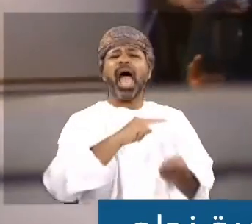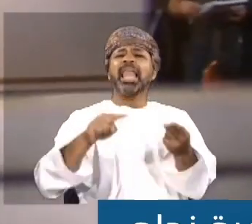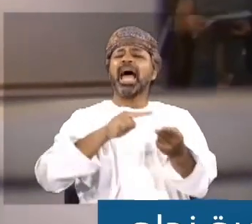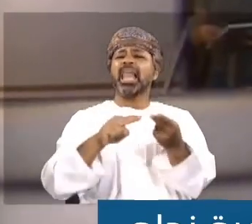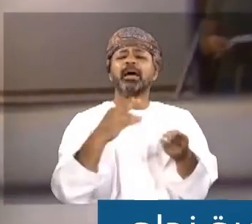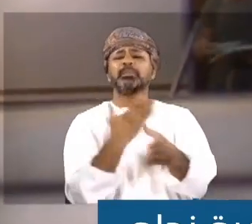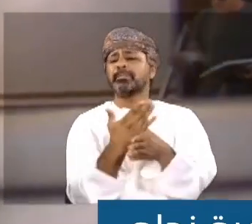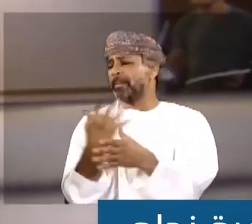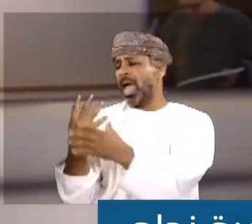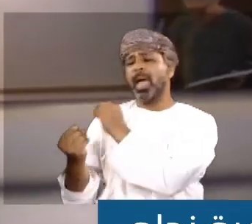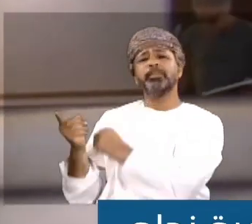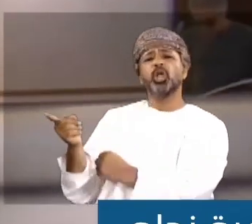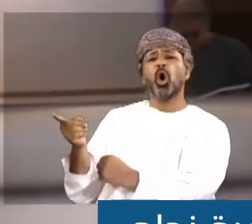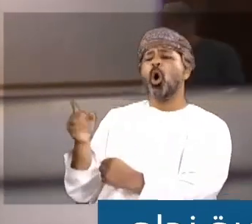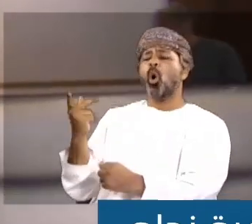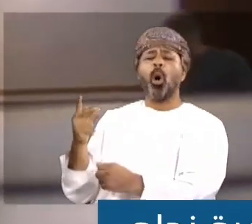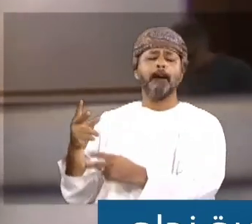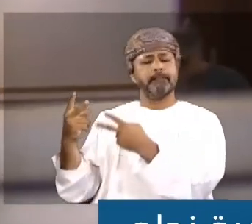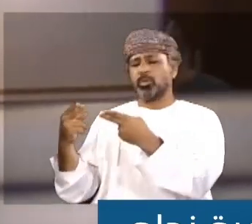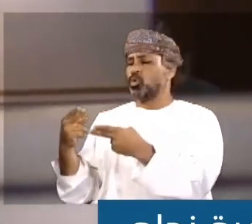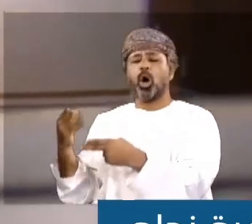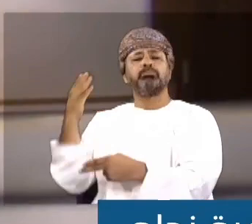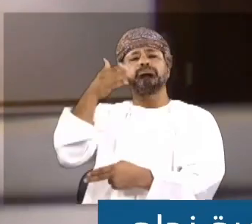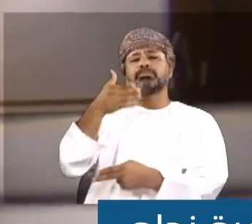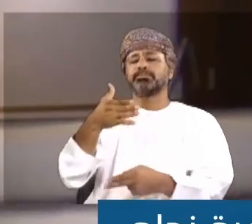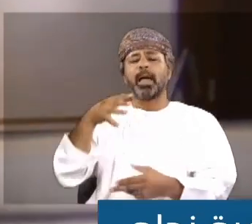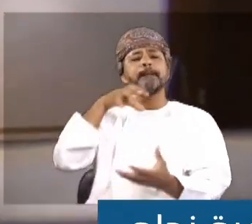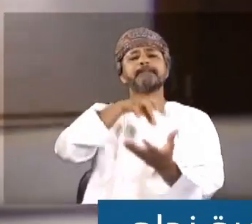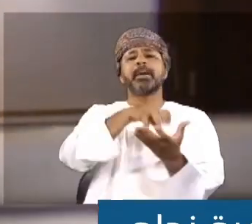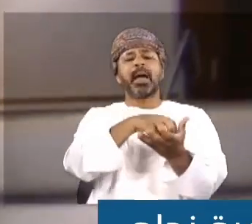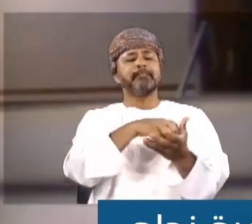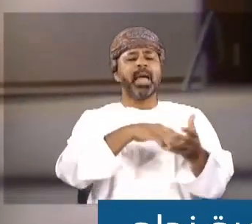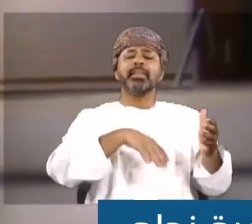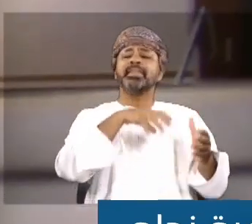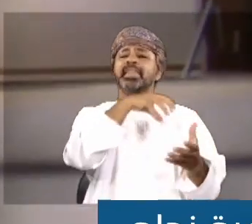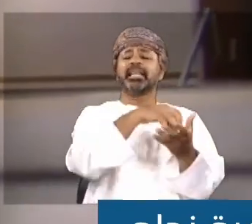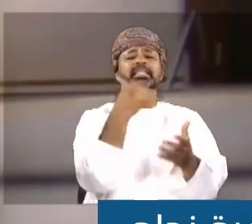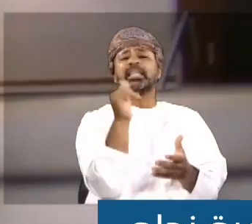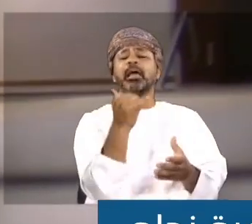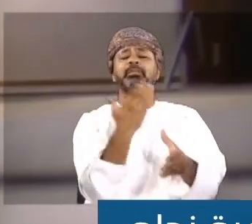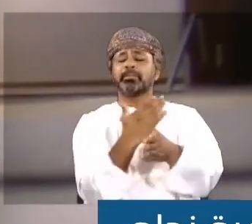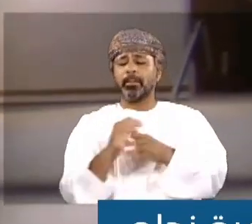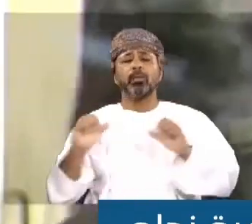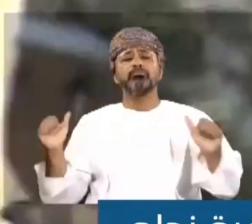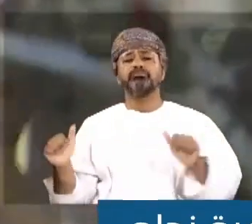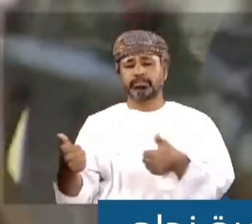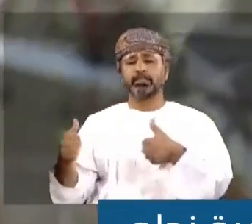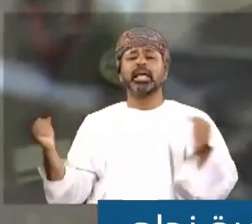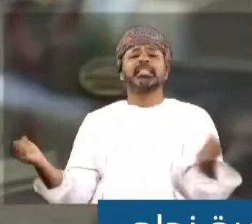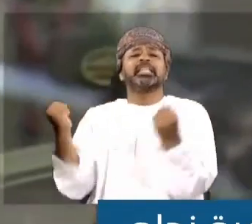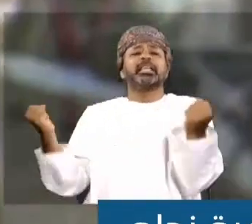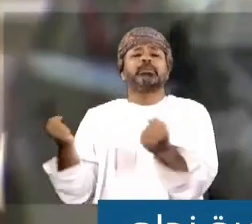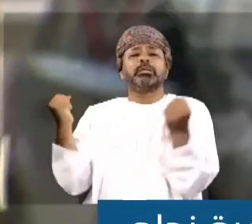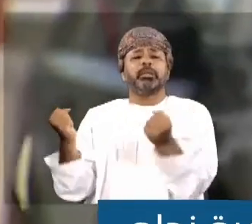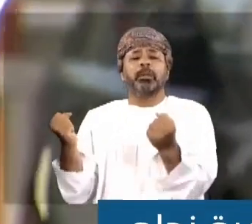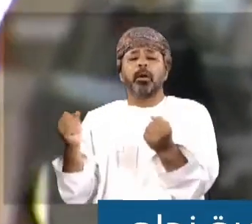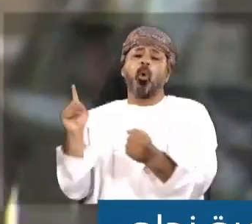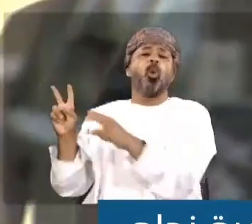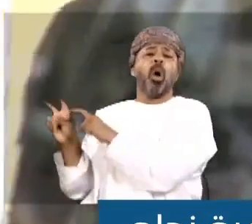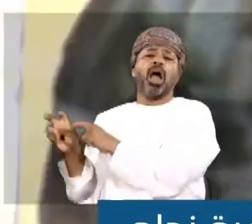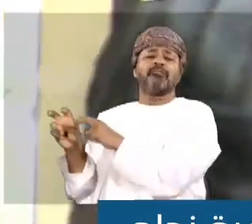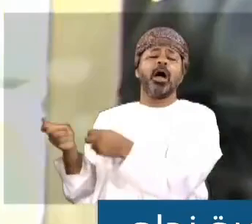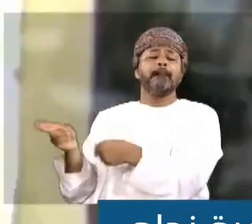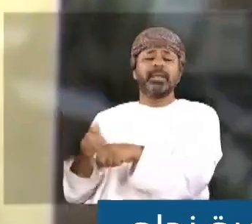حل لابنه الذي امتنع من الحضور إلى مقر النادي، وذلك لاستئناف التدريبات للموسم الجديد، فيما اكتفى